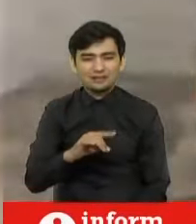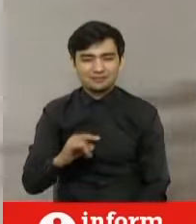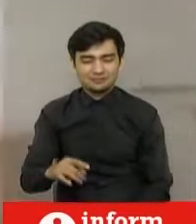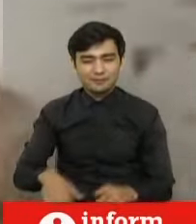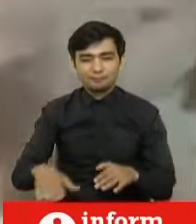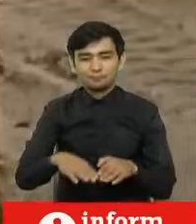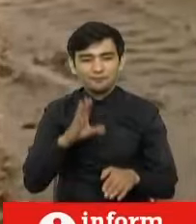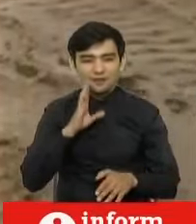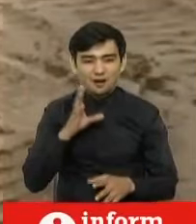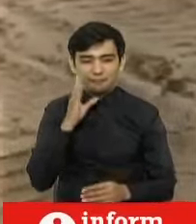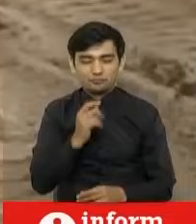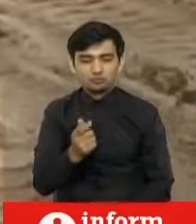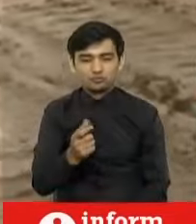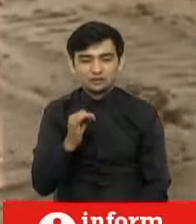эвакуировали.